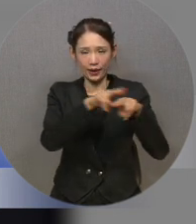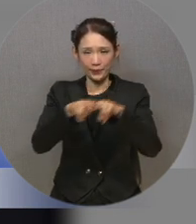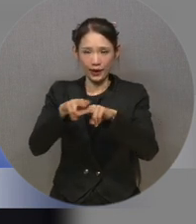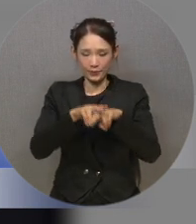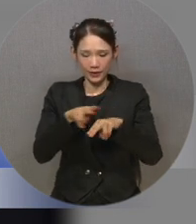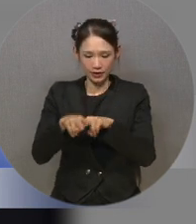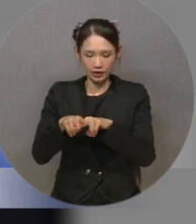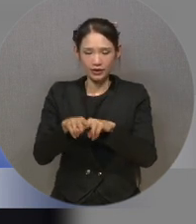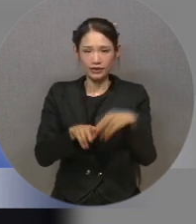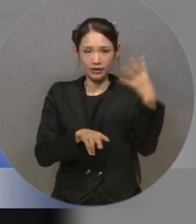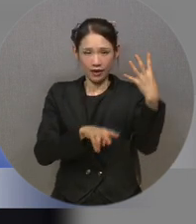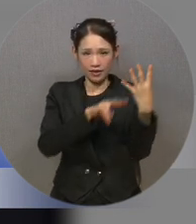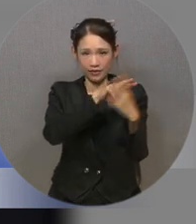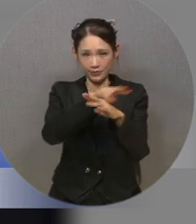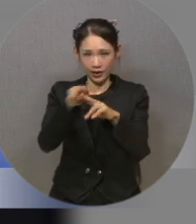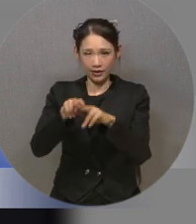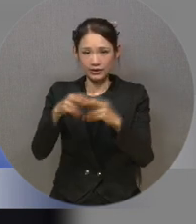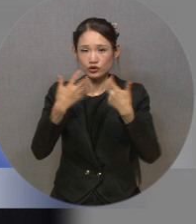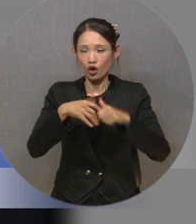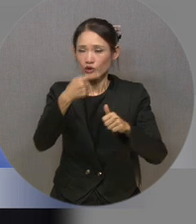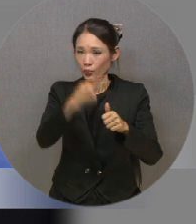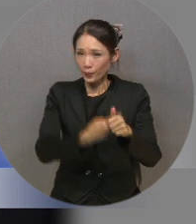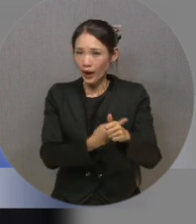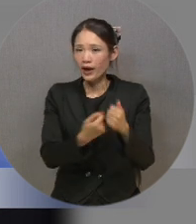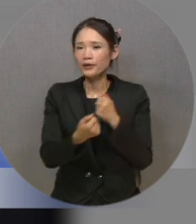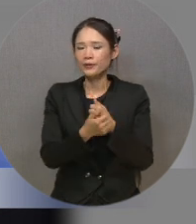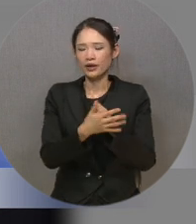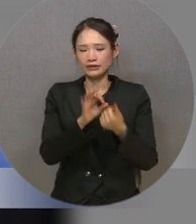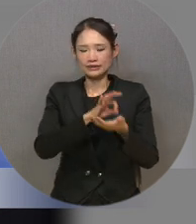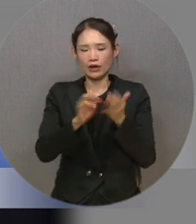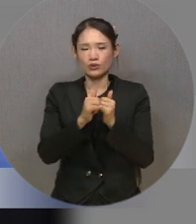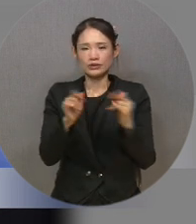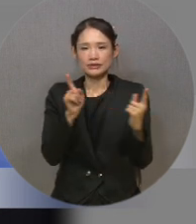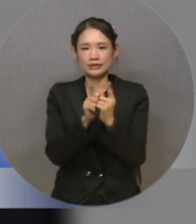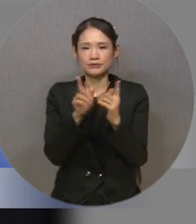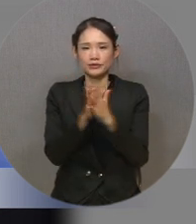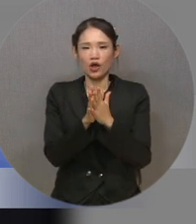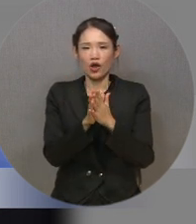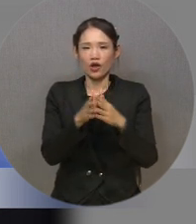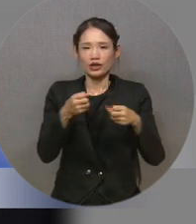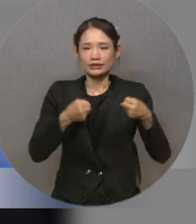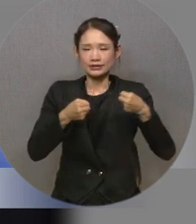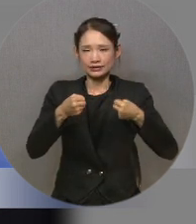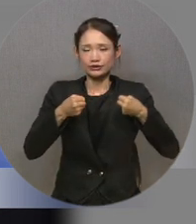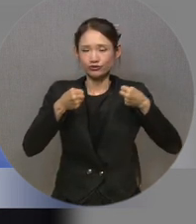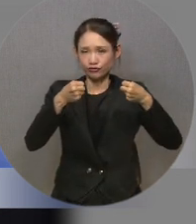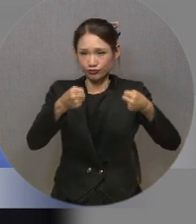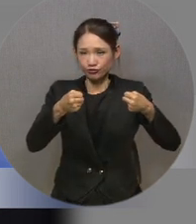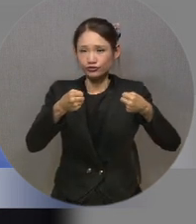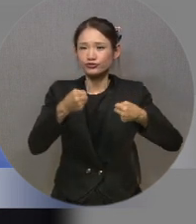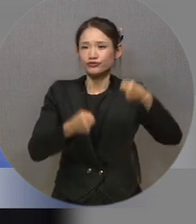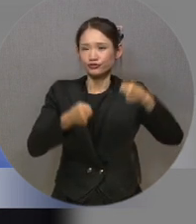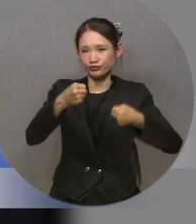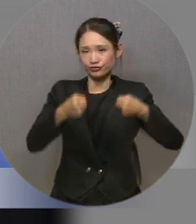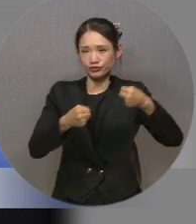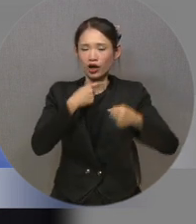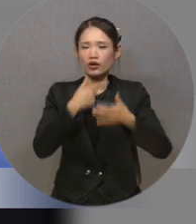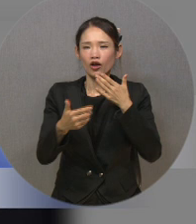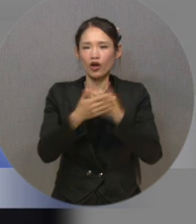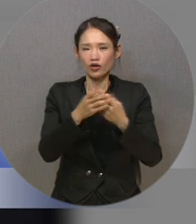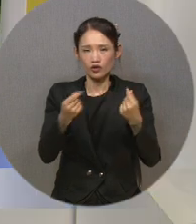움직임 장치를 적용함으로써 사용자에게 실제 차를 운전하는 것과 유사한 운전 경험을 제공한다고